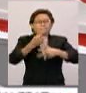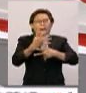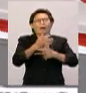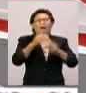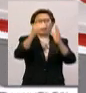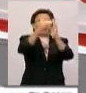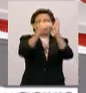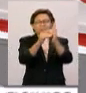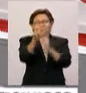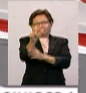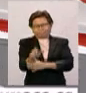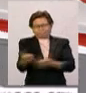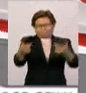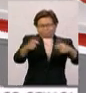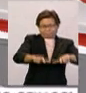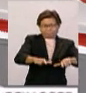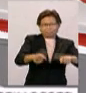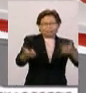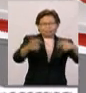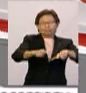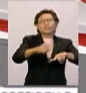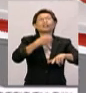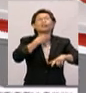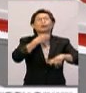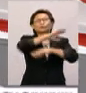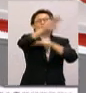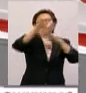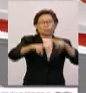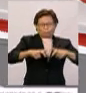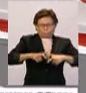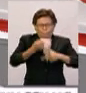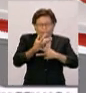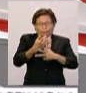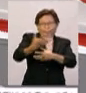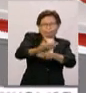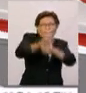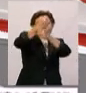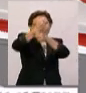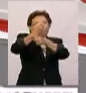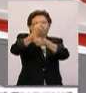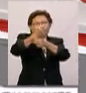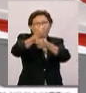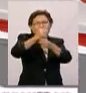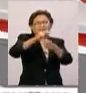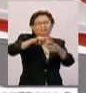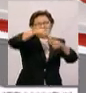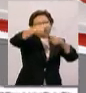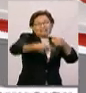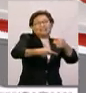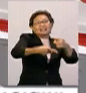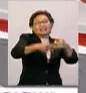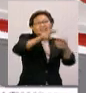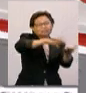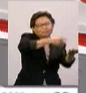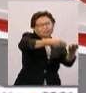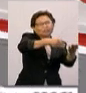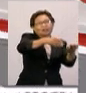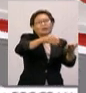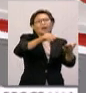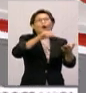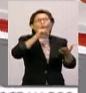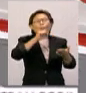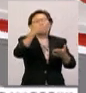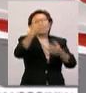individu. Berlangsung di Stadium Indra Mulia Ipoh, kesemua pingat emas itu didominasi oleh gimnas berusia 15 tahun, Reina Ho Kai